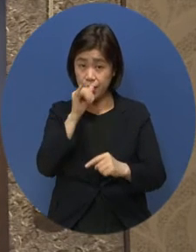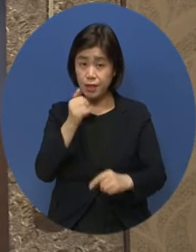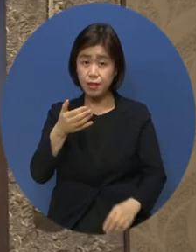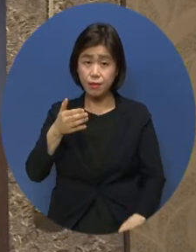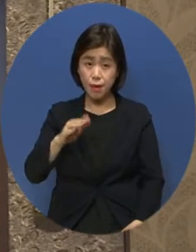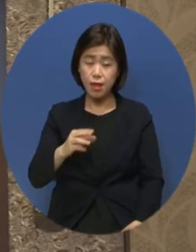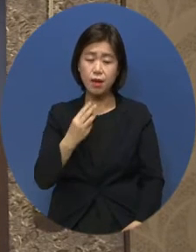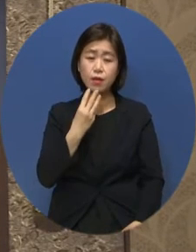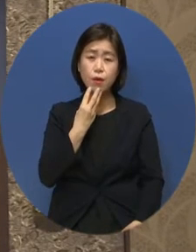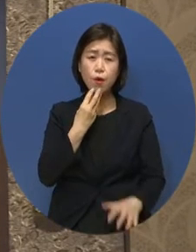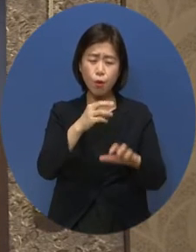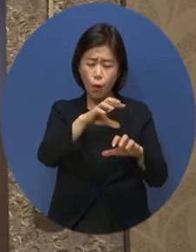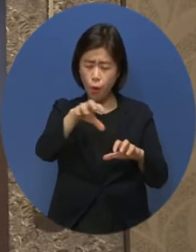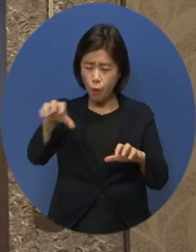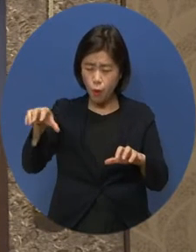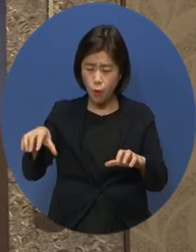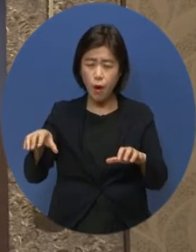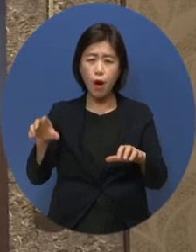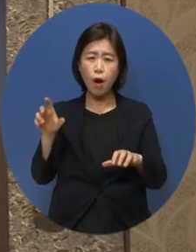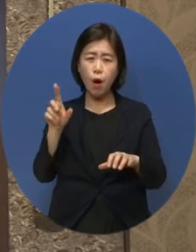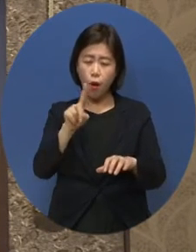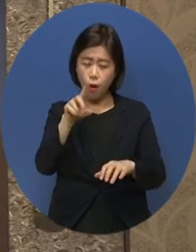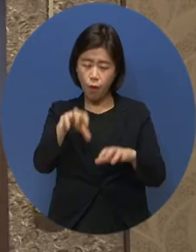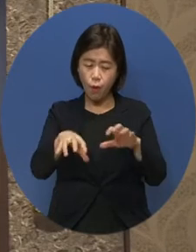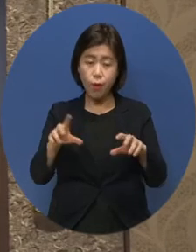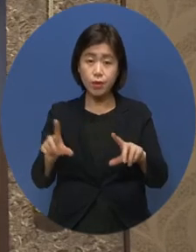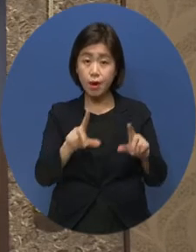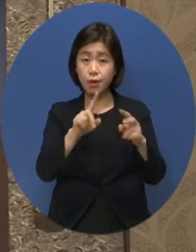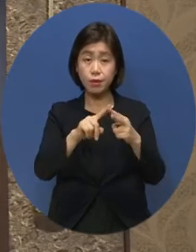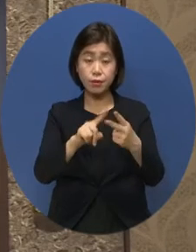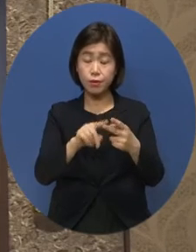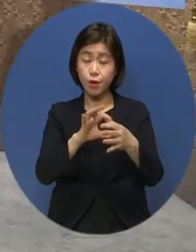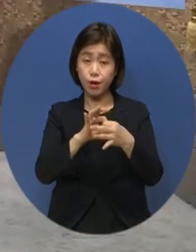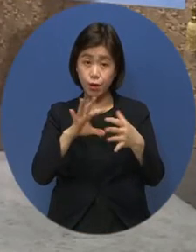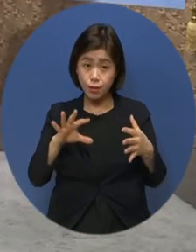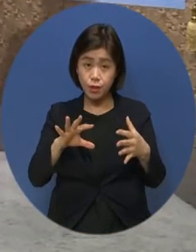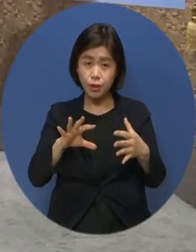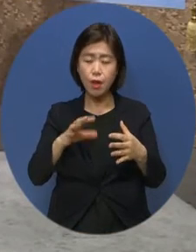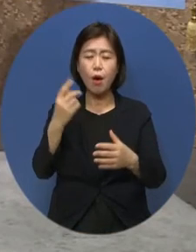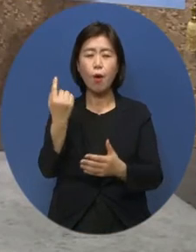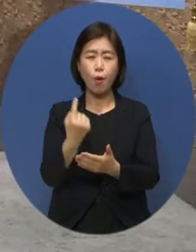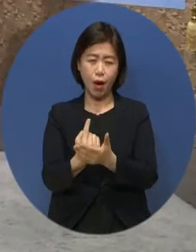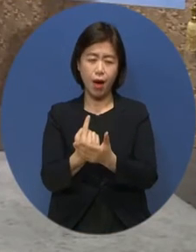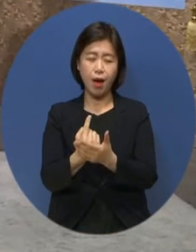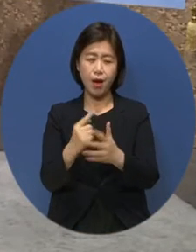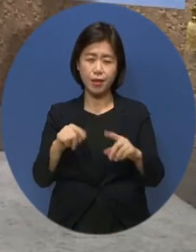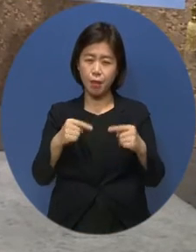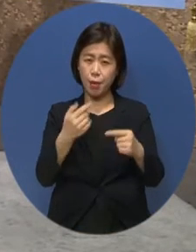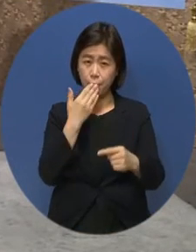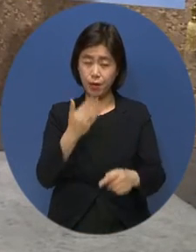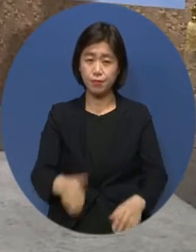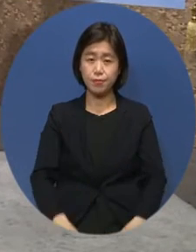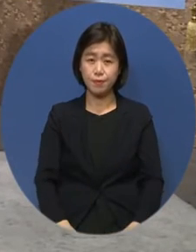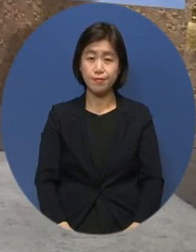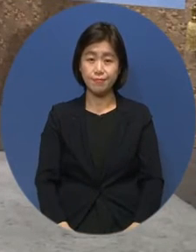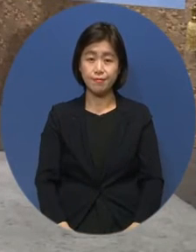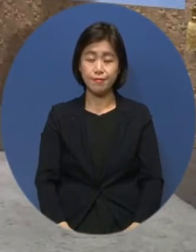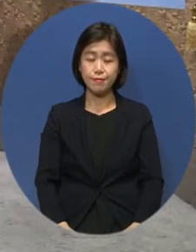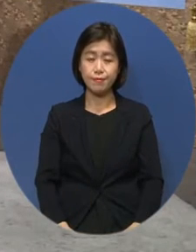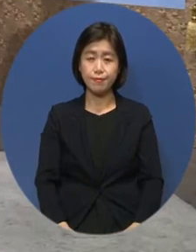전역에 있는 모든 분들께서 아 참 하실수가 있습니다 예 그럼 이제 앞으로 좀 차근차근 하나씩